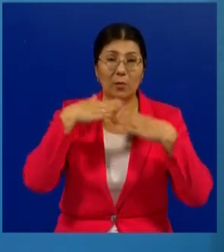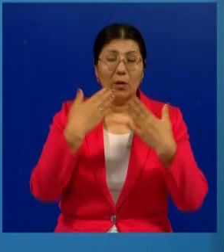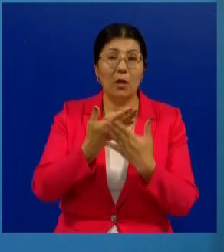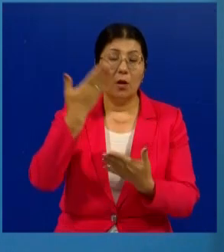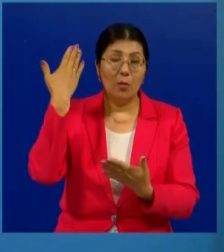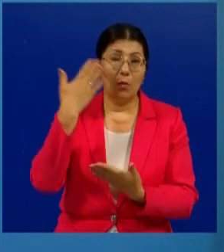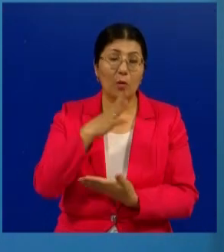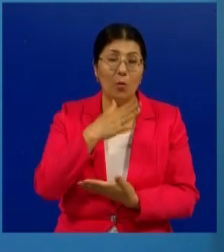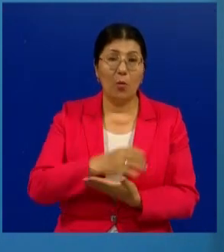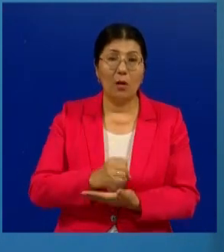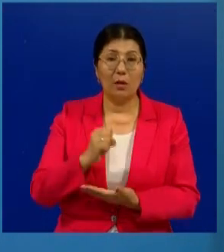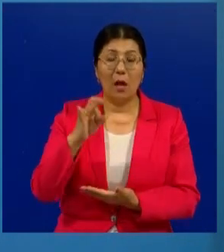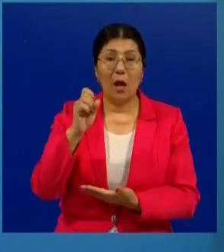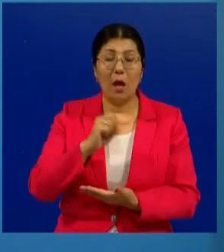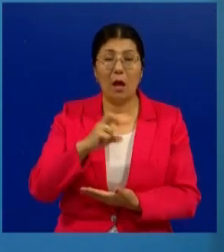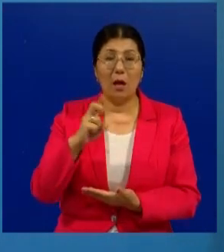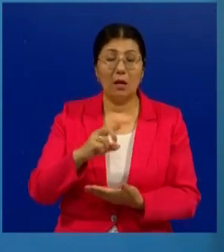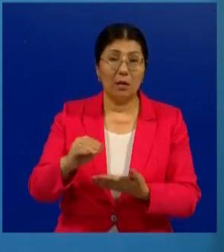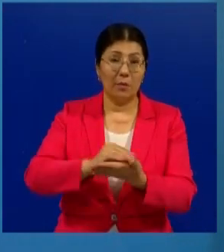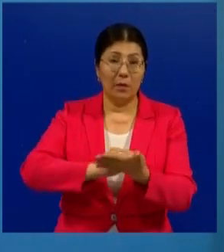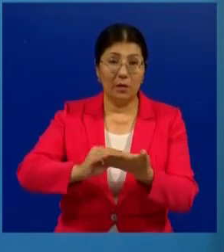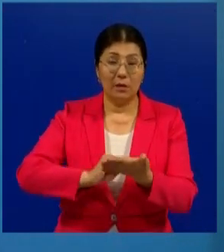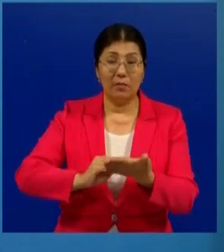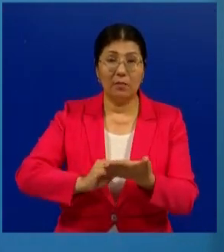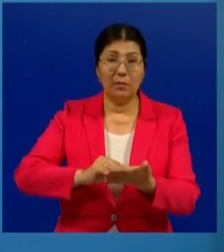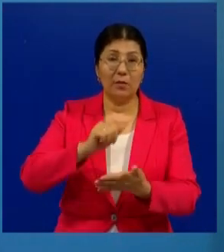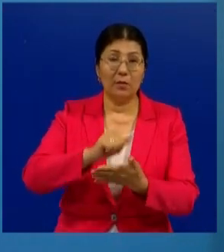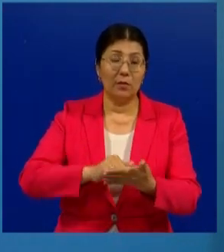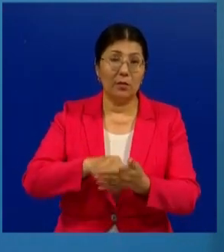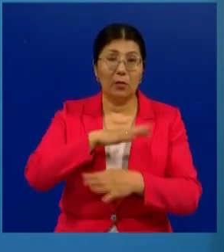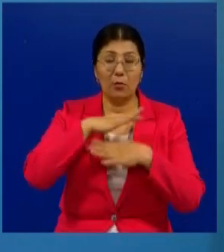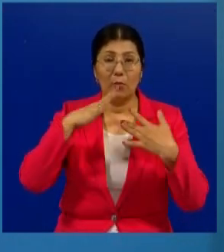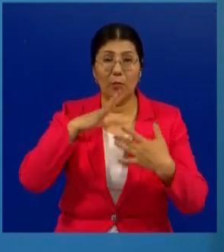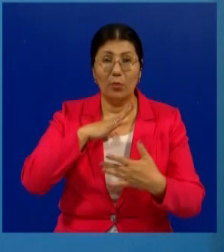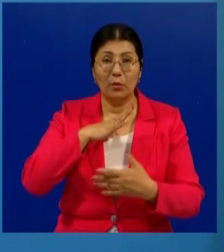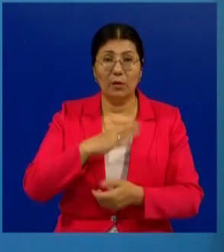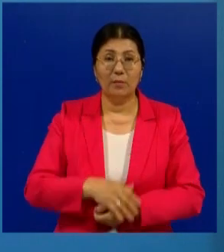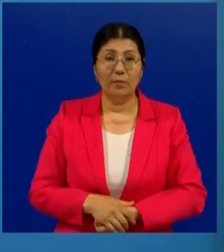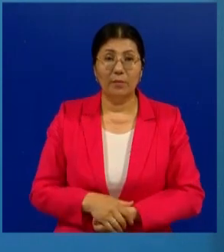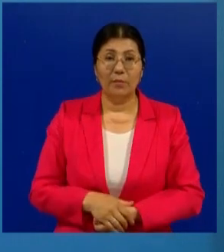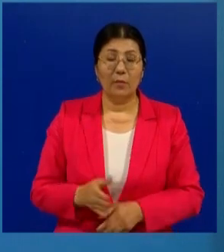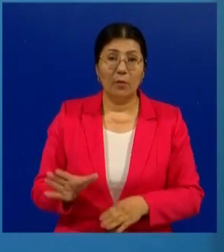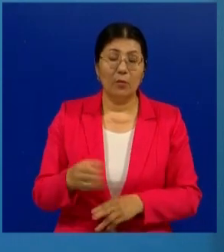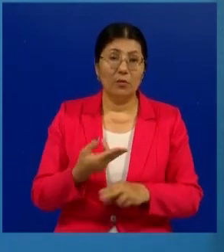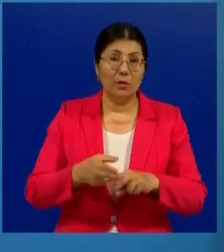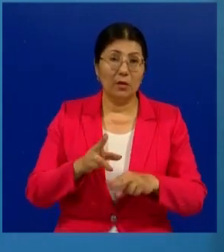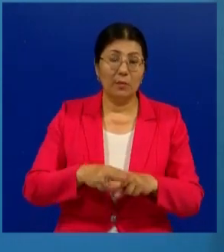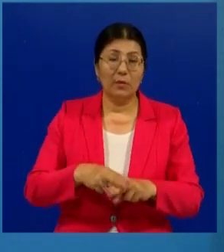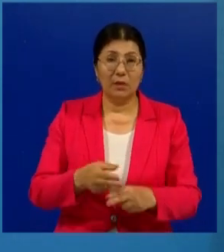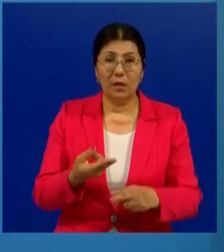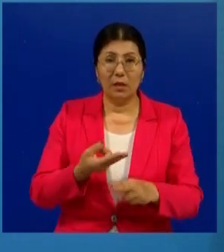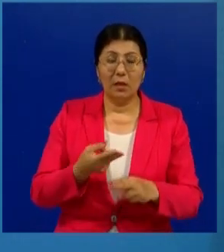араб тілі бізде жүргізілді ғой, сондықтан араб тілінде көптеген құжаттар бар, төте жазумен жазылған құжаттар бар. Міне сол жағына бізге кейде қиындық